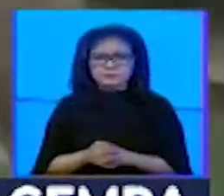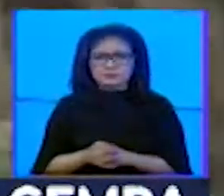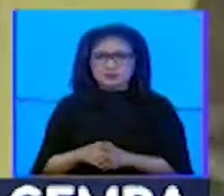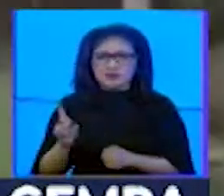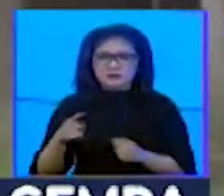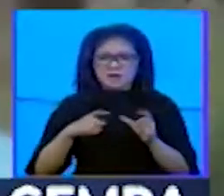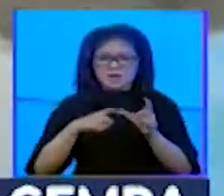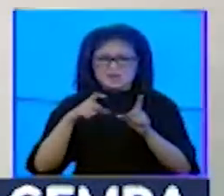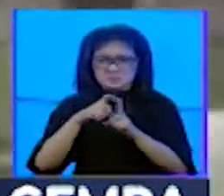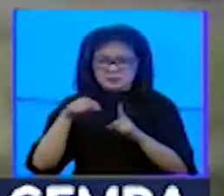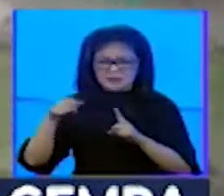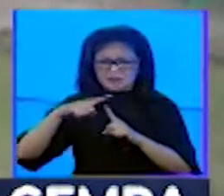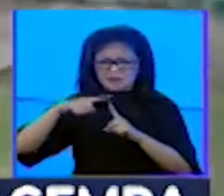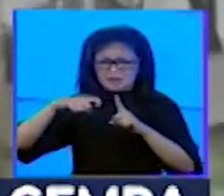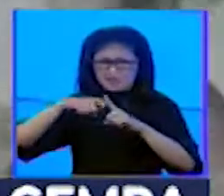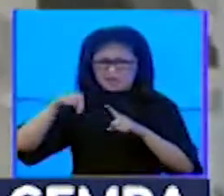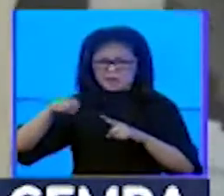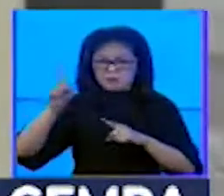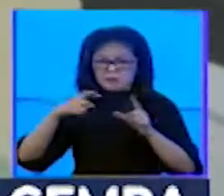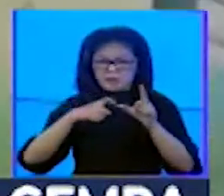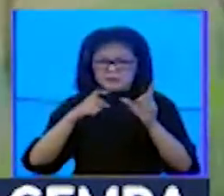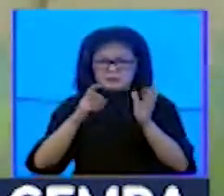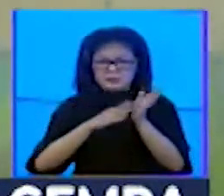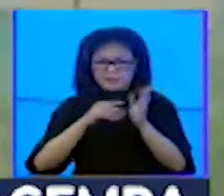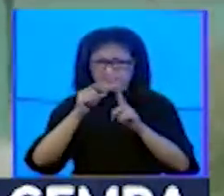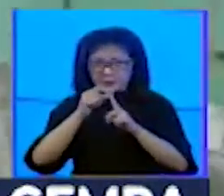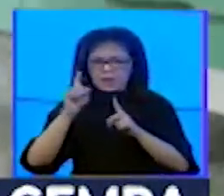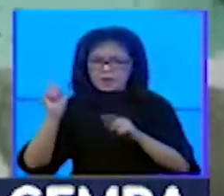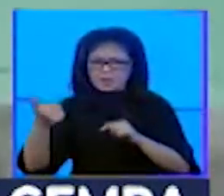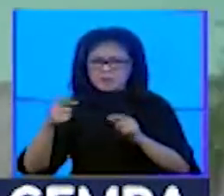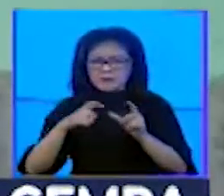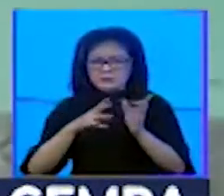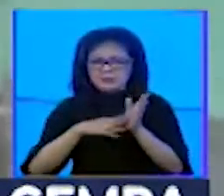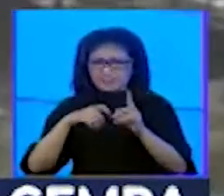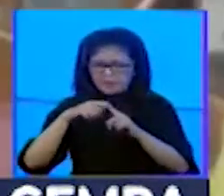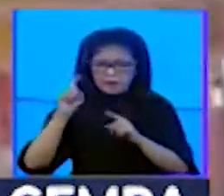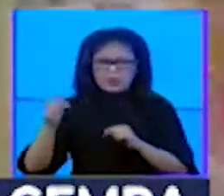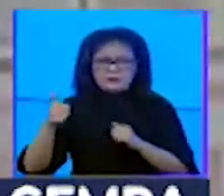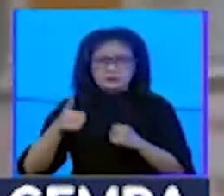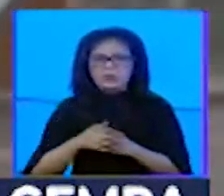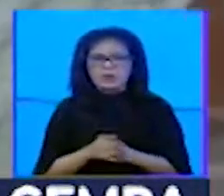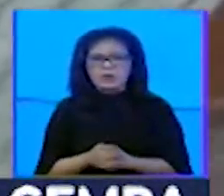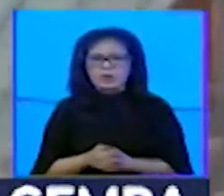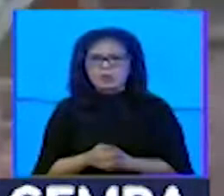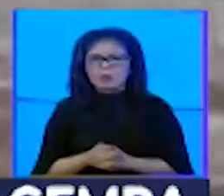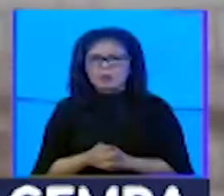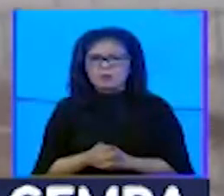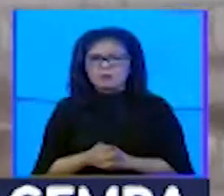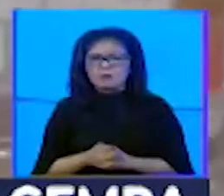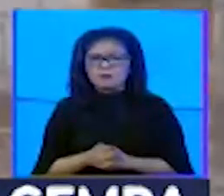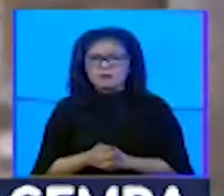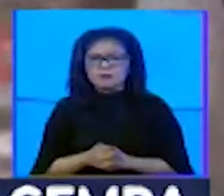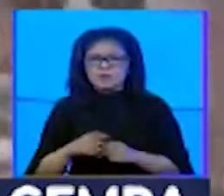SMK SMK SD apa namanya Pak SD SMK 9